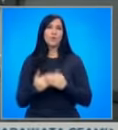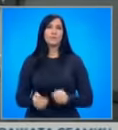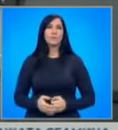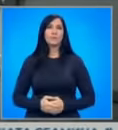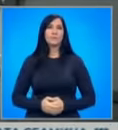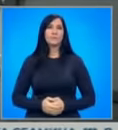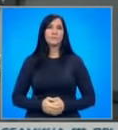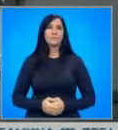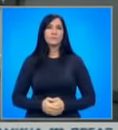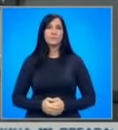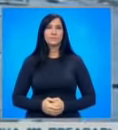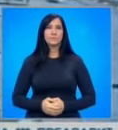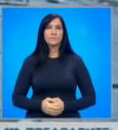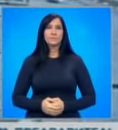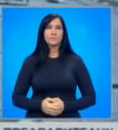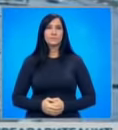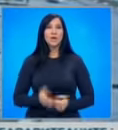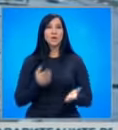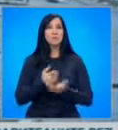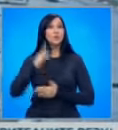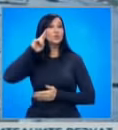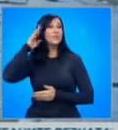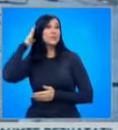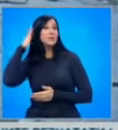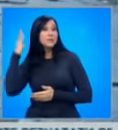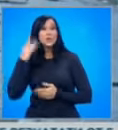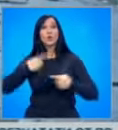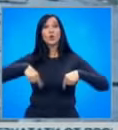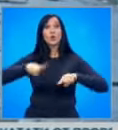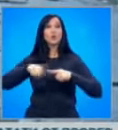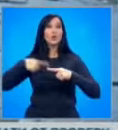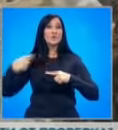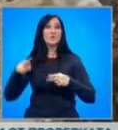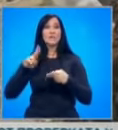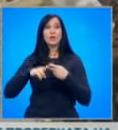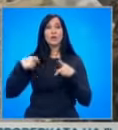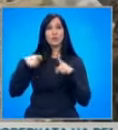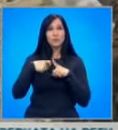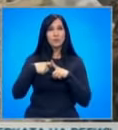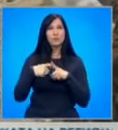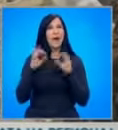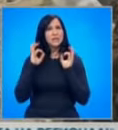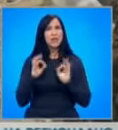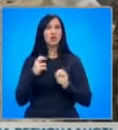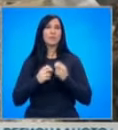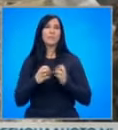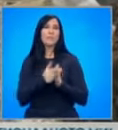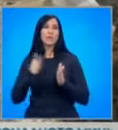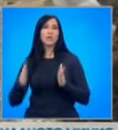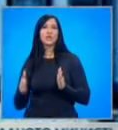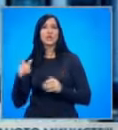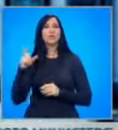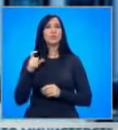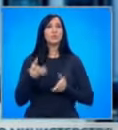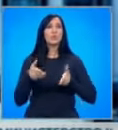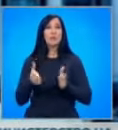колегата Цветелина Катанска. Според служебния министър на регионалното развитие Виолета Комитова, най-сериозният проблем на участъка на Струма